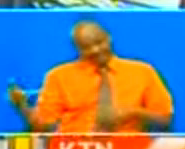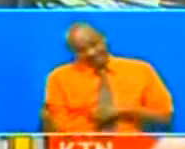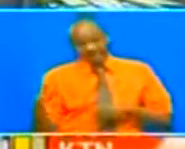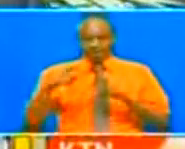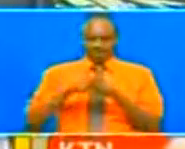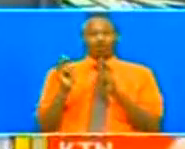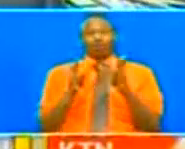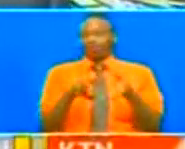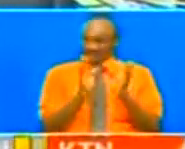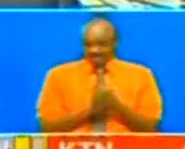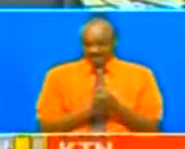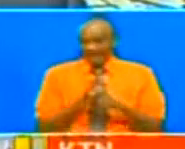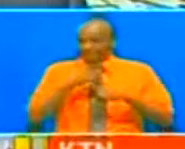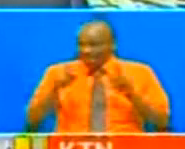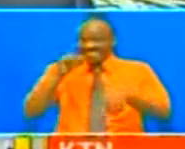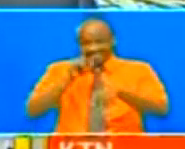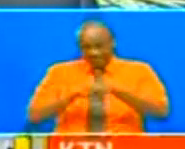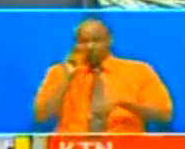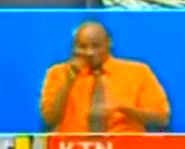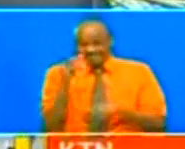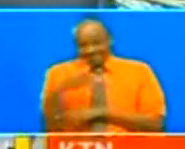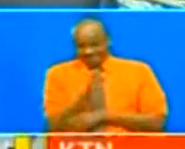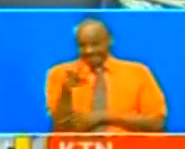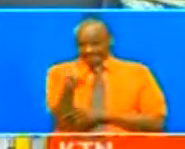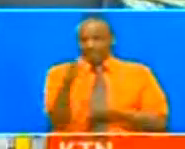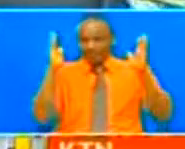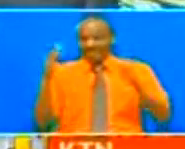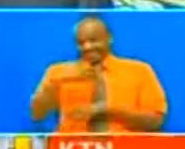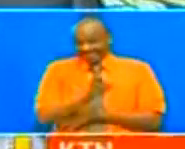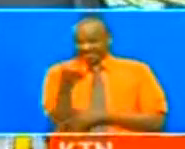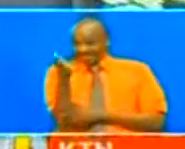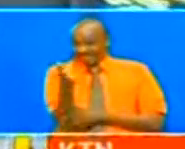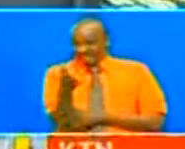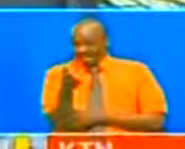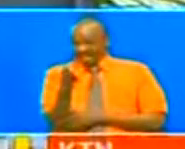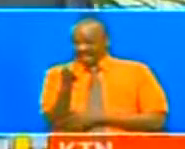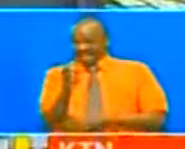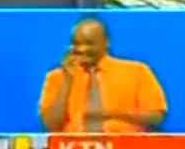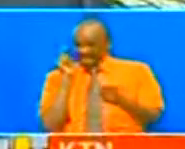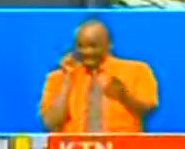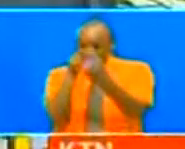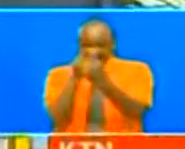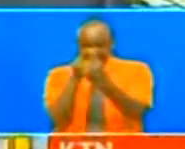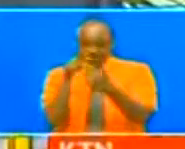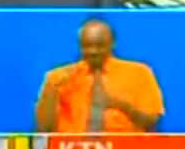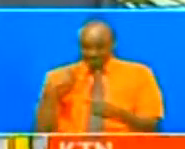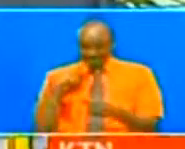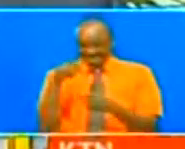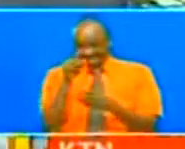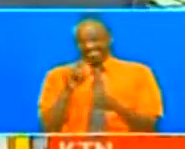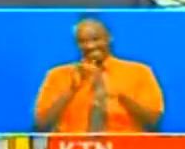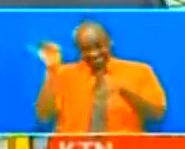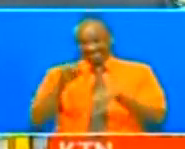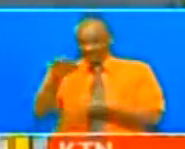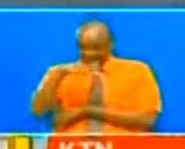normal circumstances. But when you see a snake, a big snake, aiming at biting somebody at a sensitive